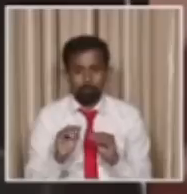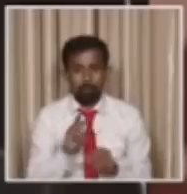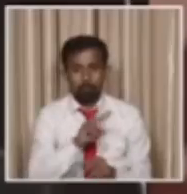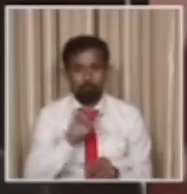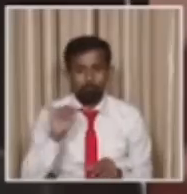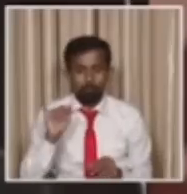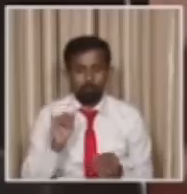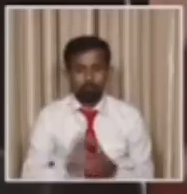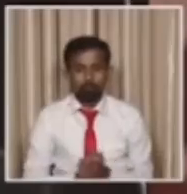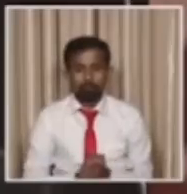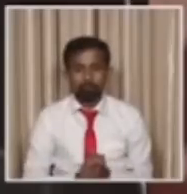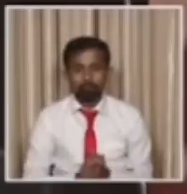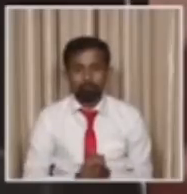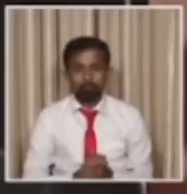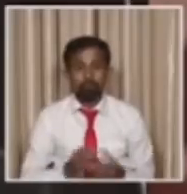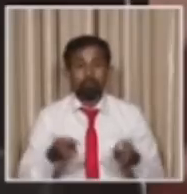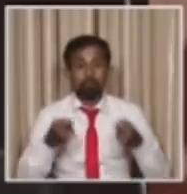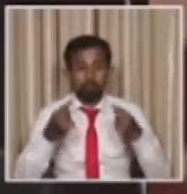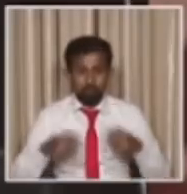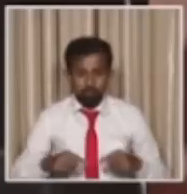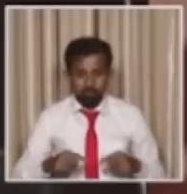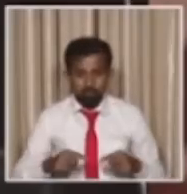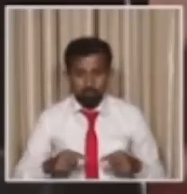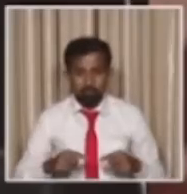26යි. ඉන්පසුව තමයි